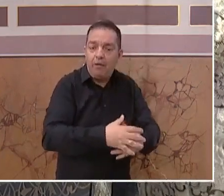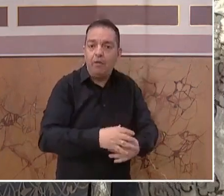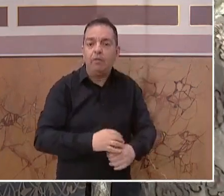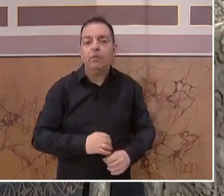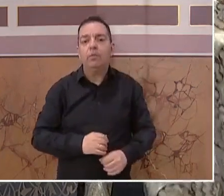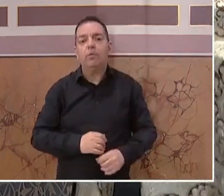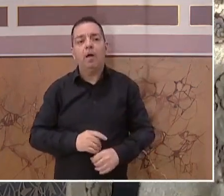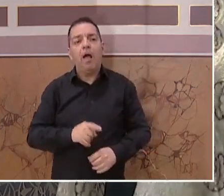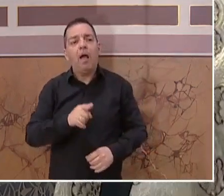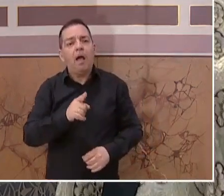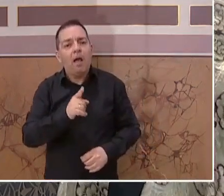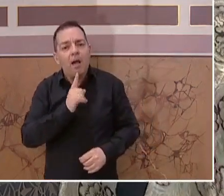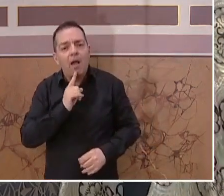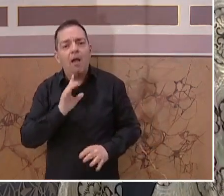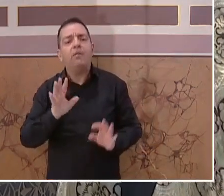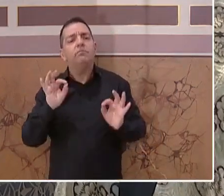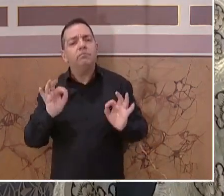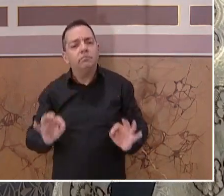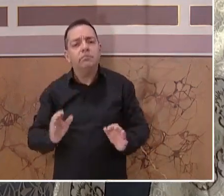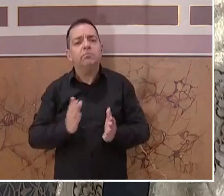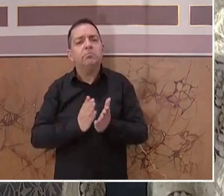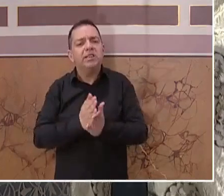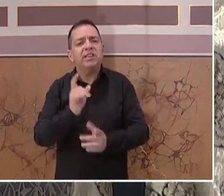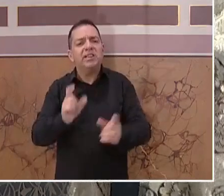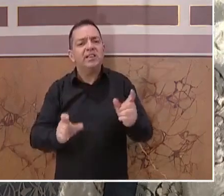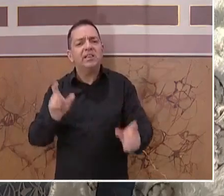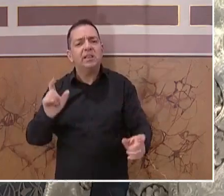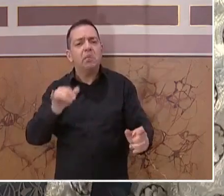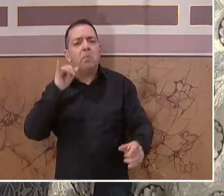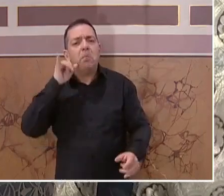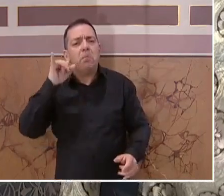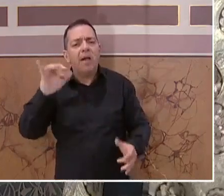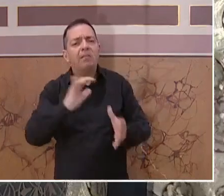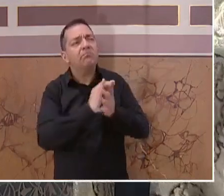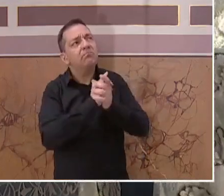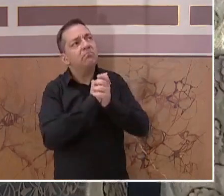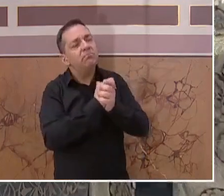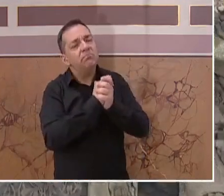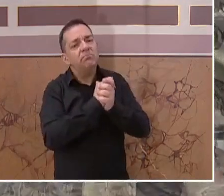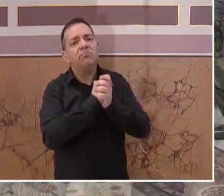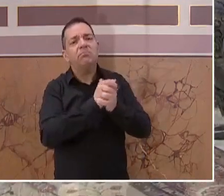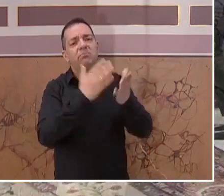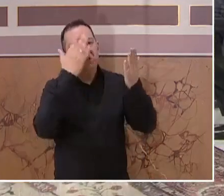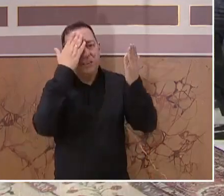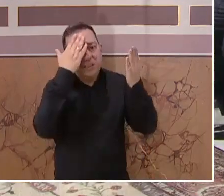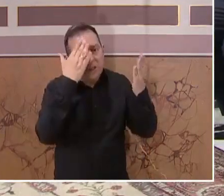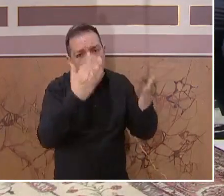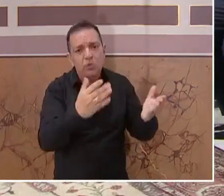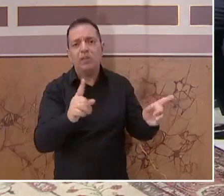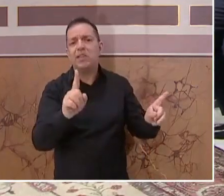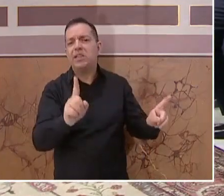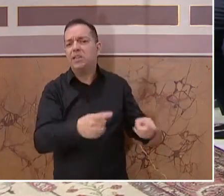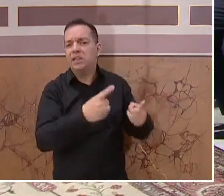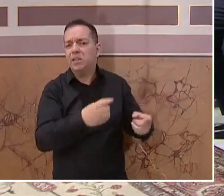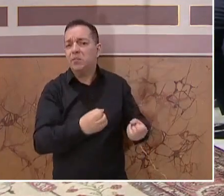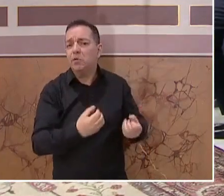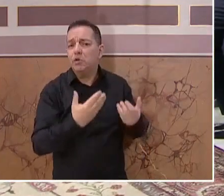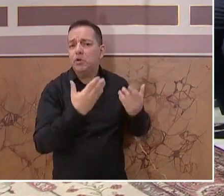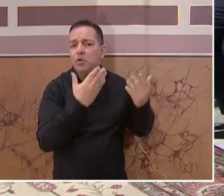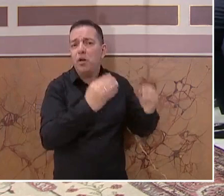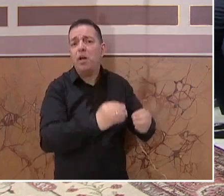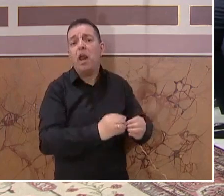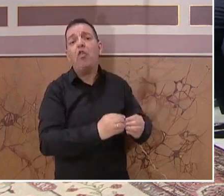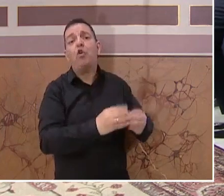έπαυσαν ούτε θα πάυσουν να την μακαρίζουν, να την τιμούν, να την